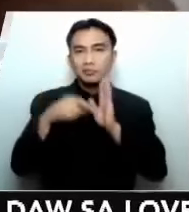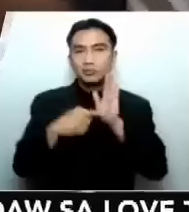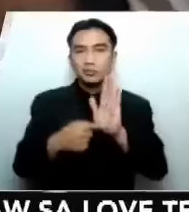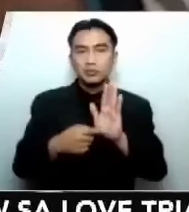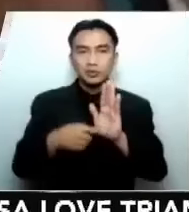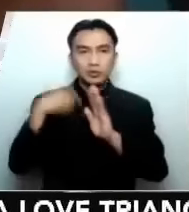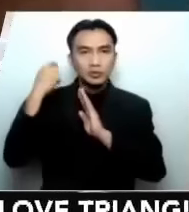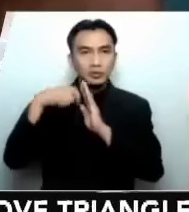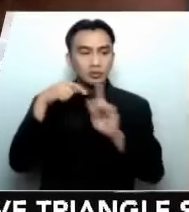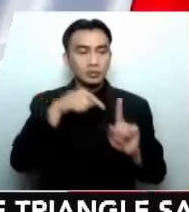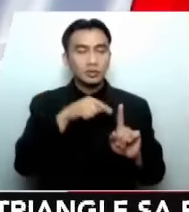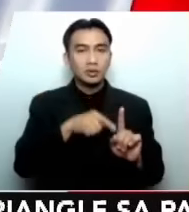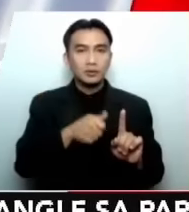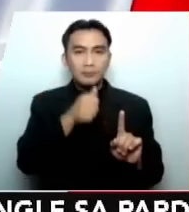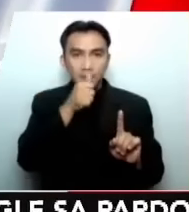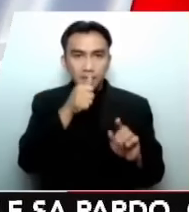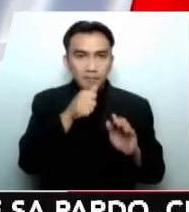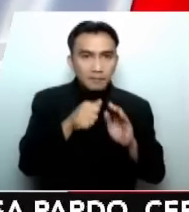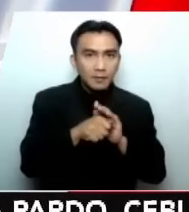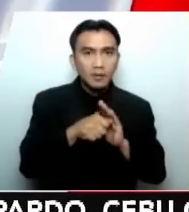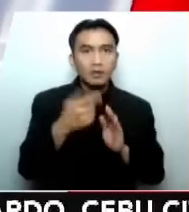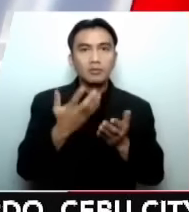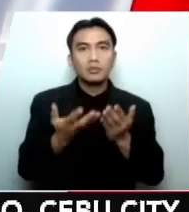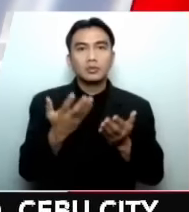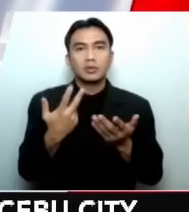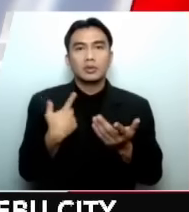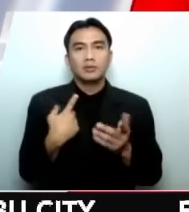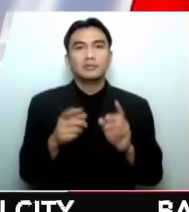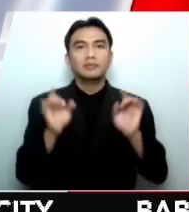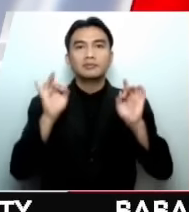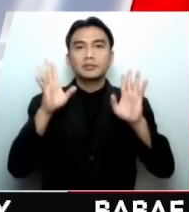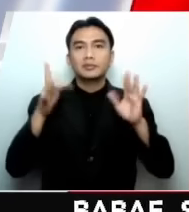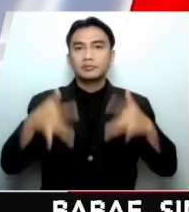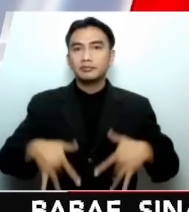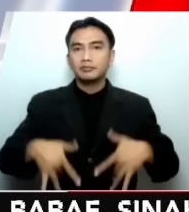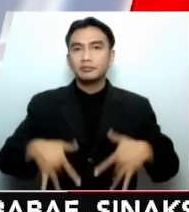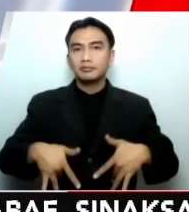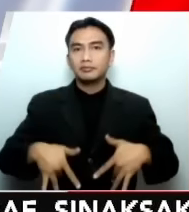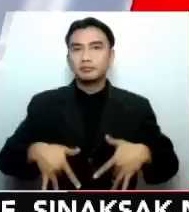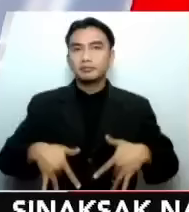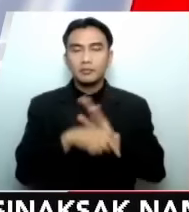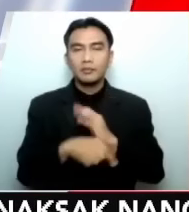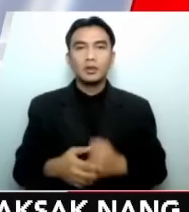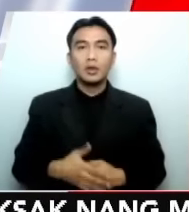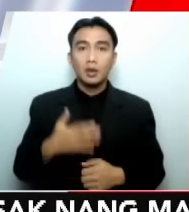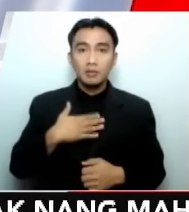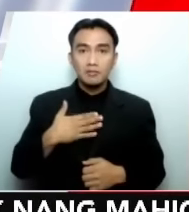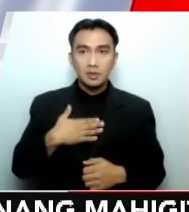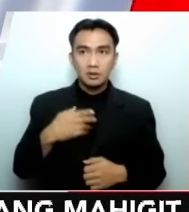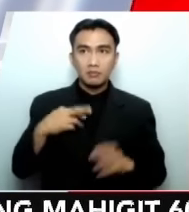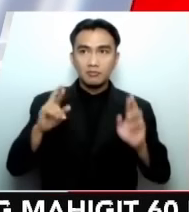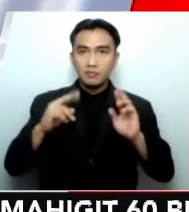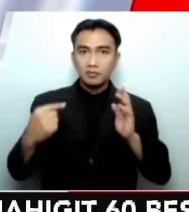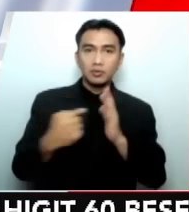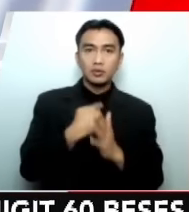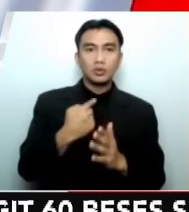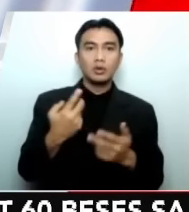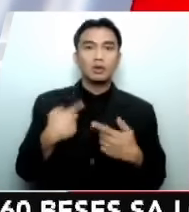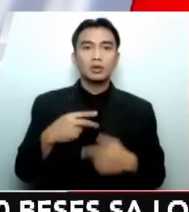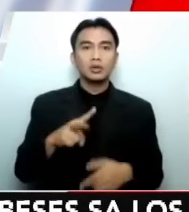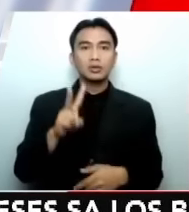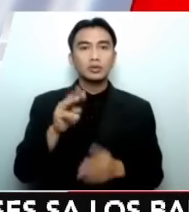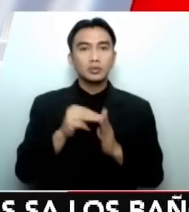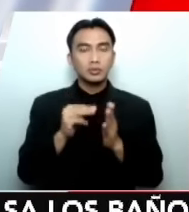nanganganib daw ang kanyang buhay. Ang ulo ko po ngayon may patong na $2 million or 100